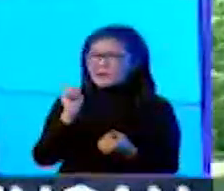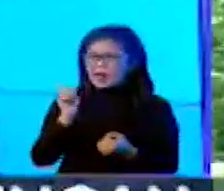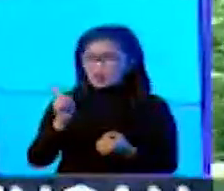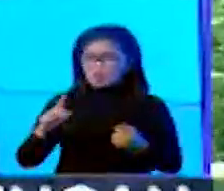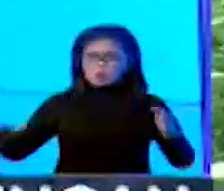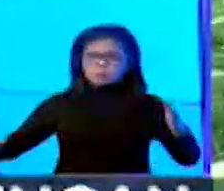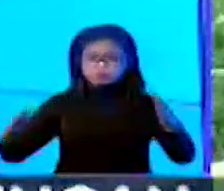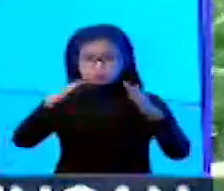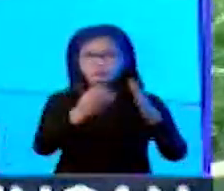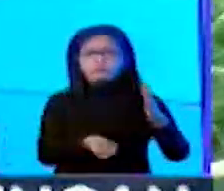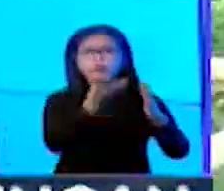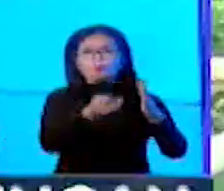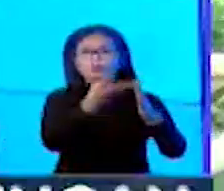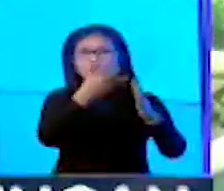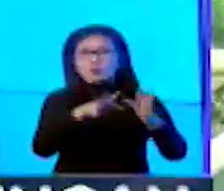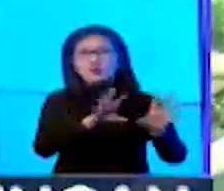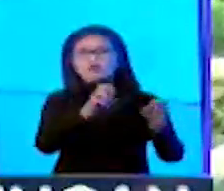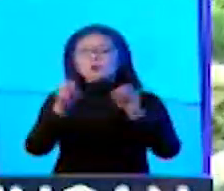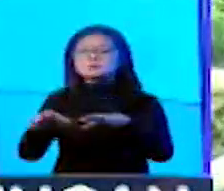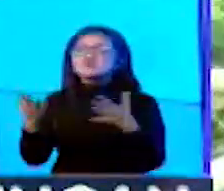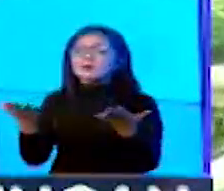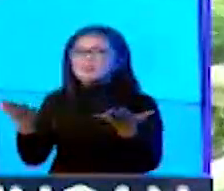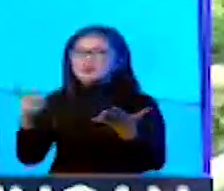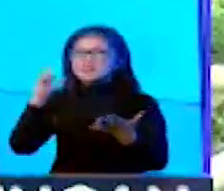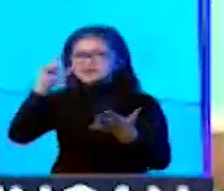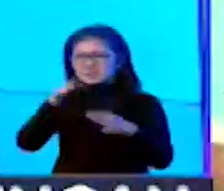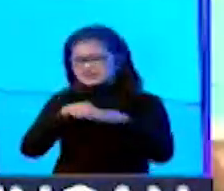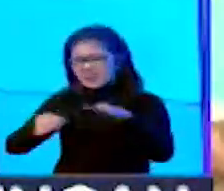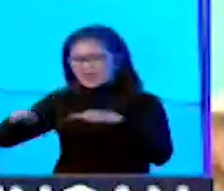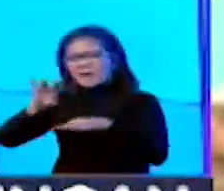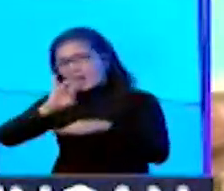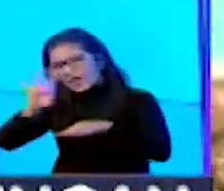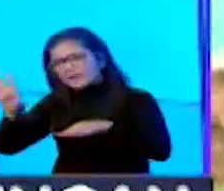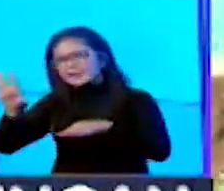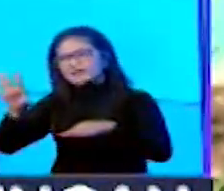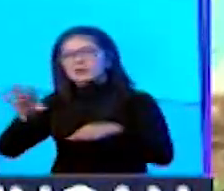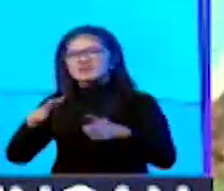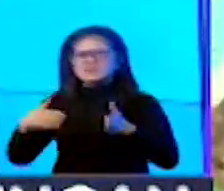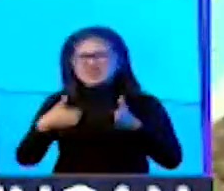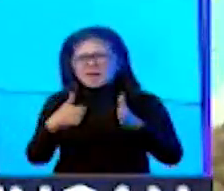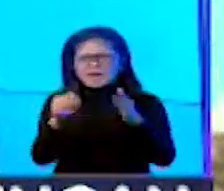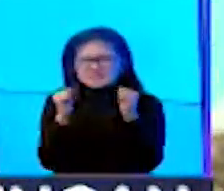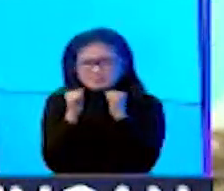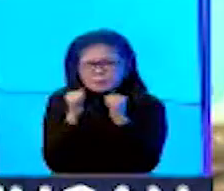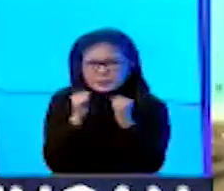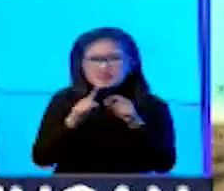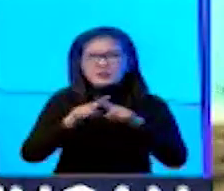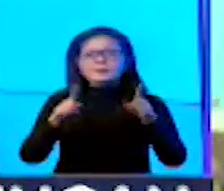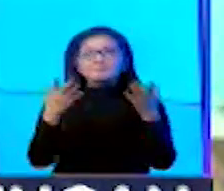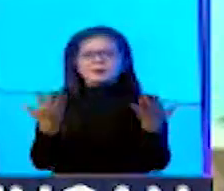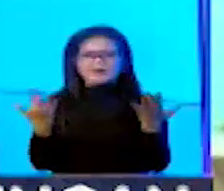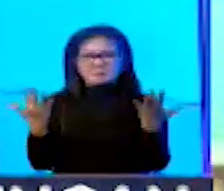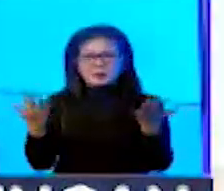jalur perkampungan. Meski terkendala jalur sempit, namun itu adalah satu-satunya jalur alternatif evakuasi